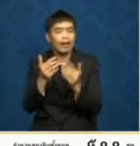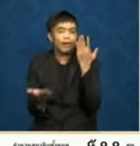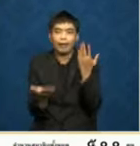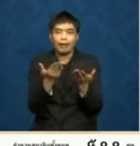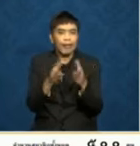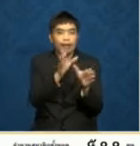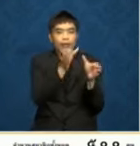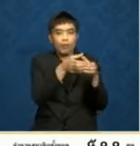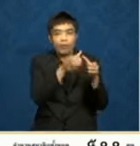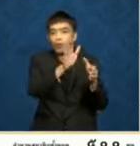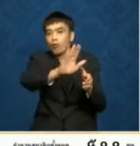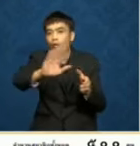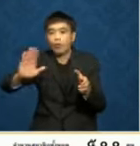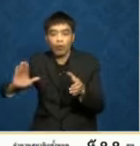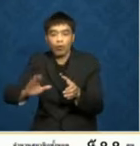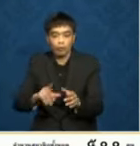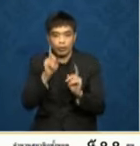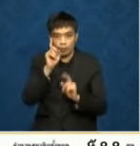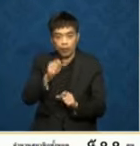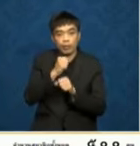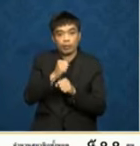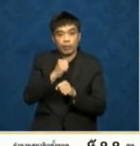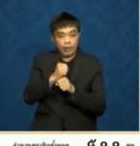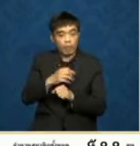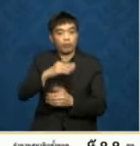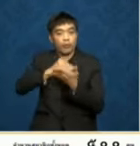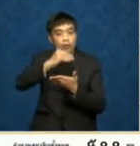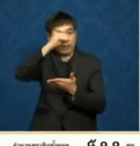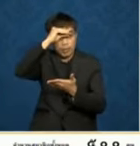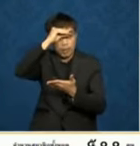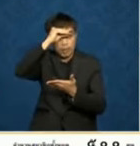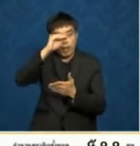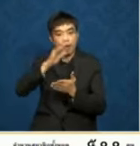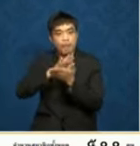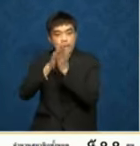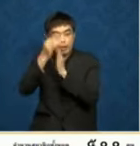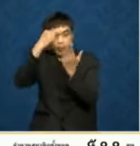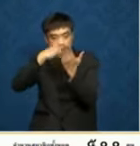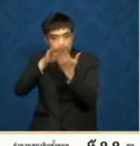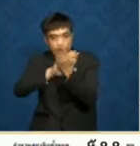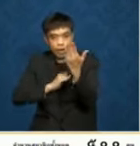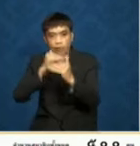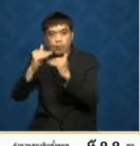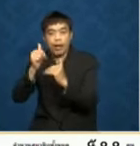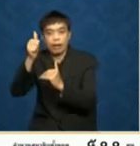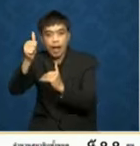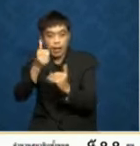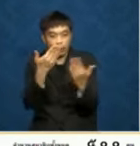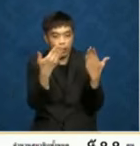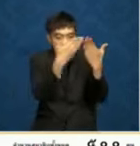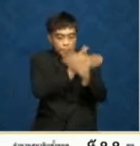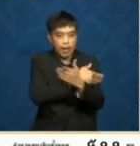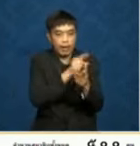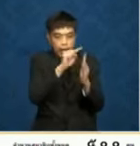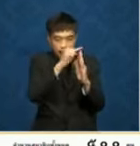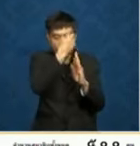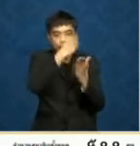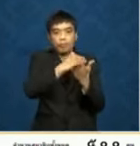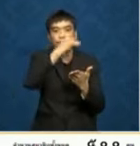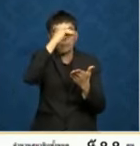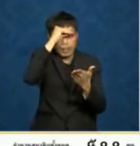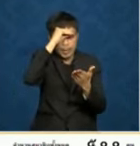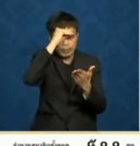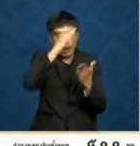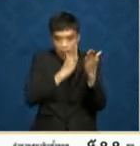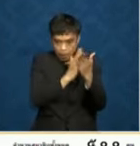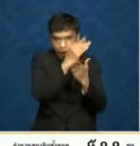เปลี่ยแงประเทศนี้ได้ เราตองเปลยนแลงการศึกษาเมอเปลยนแลงการศึษาได้ เราจะสามารถเปลี่ยนแลง